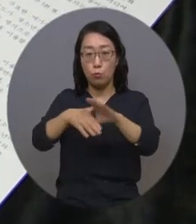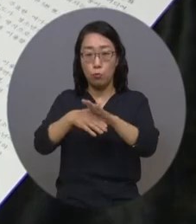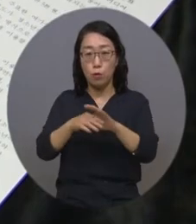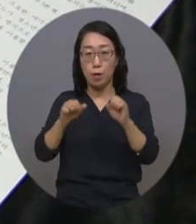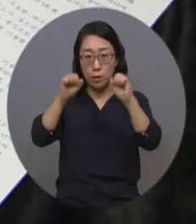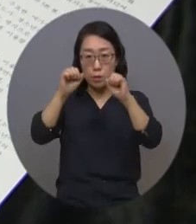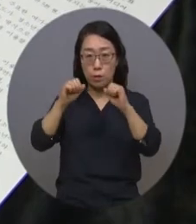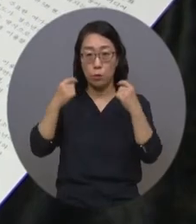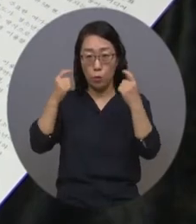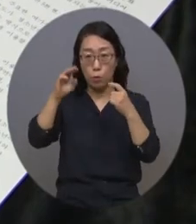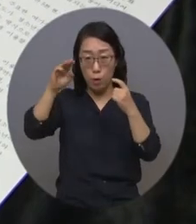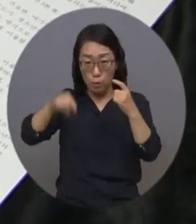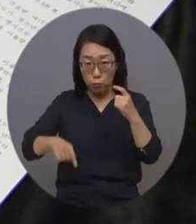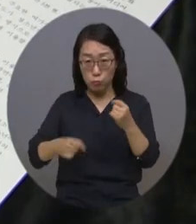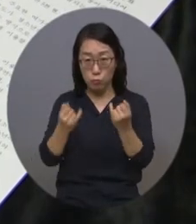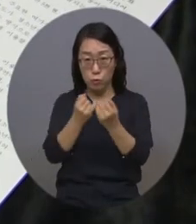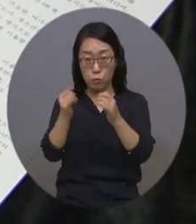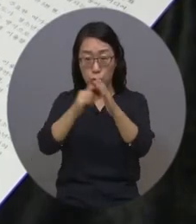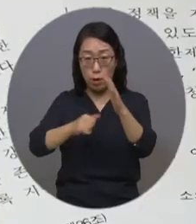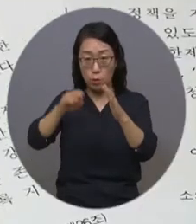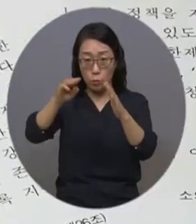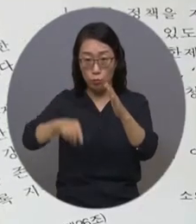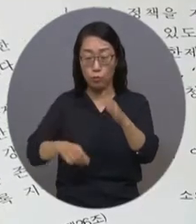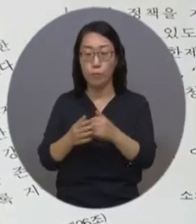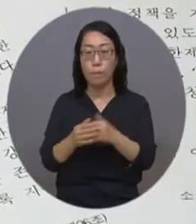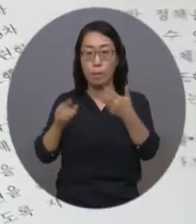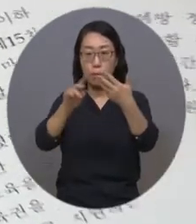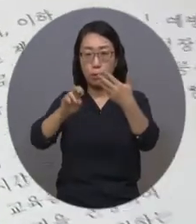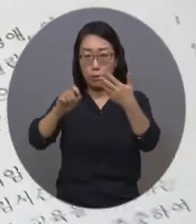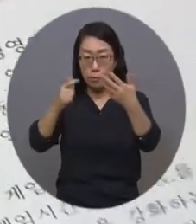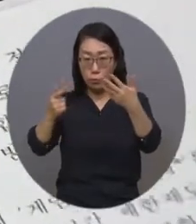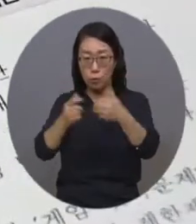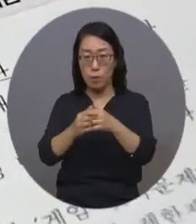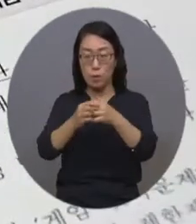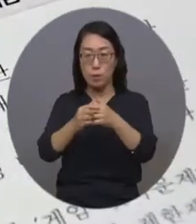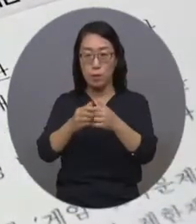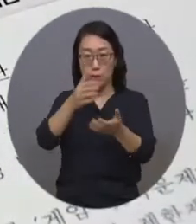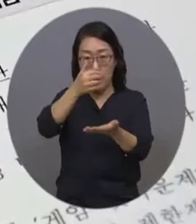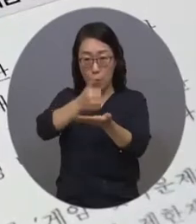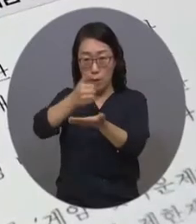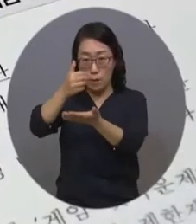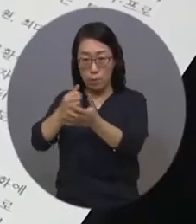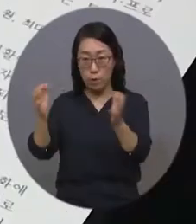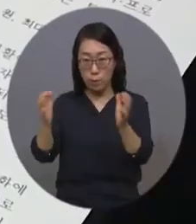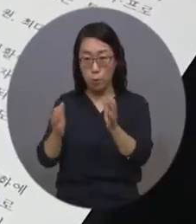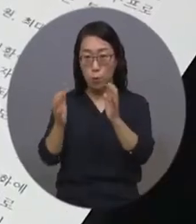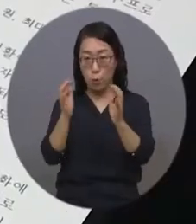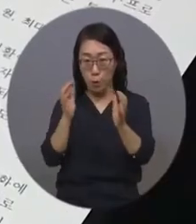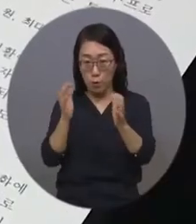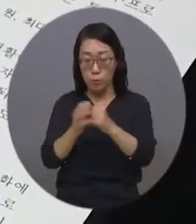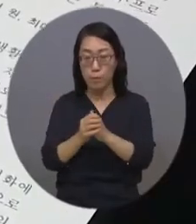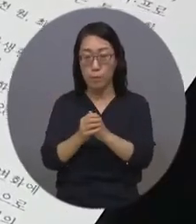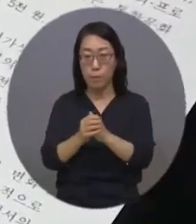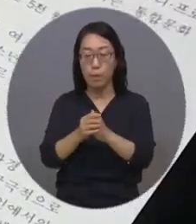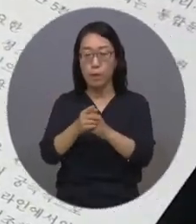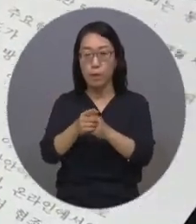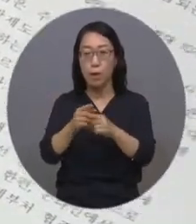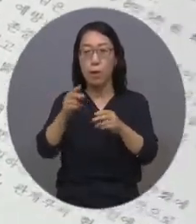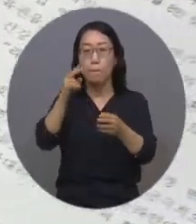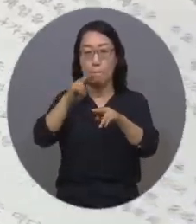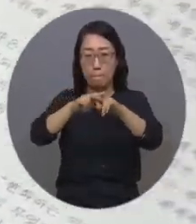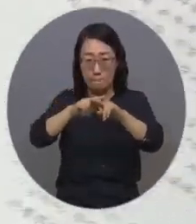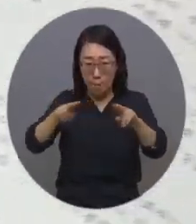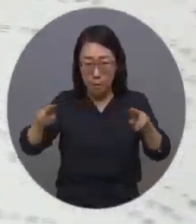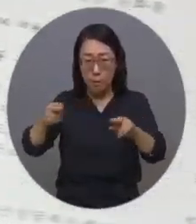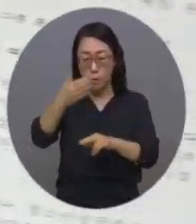문화체육관광부와 여성가족부는 지난달 25일 사회관계 장관회의에서 이런 내용의 셧다운제도 폐지 및